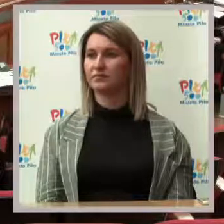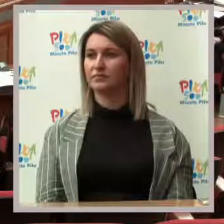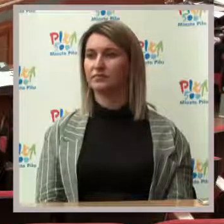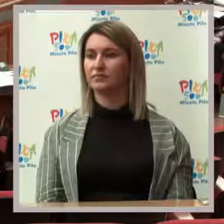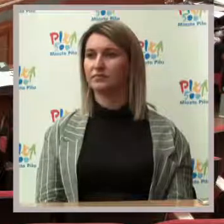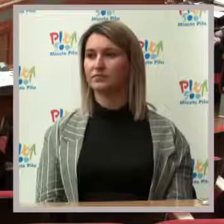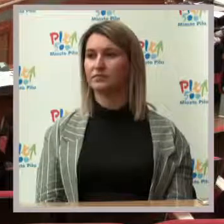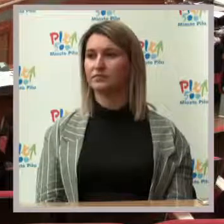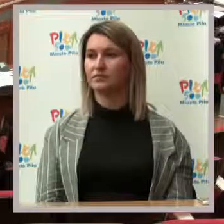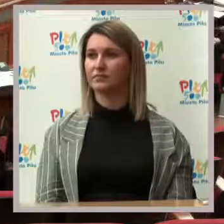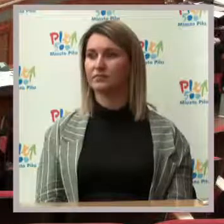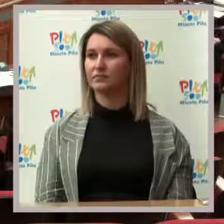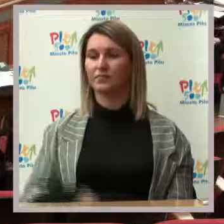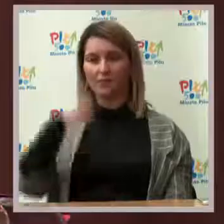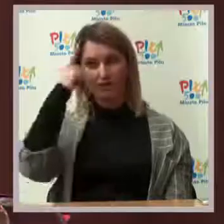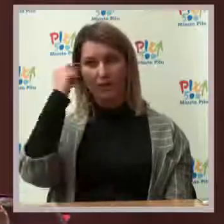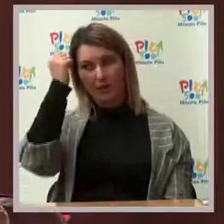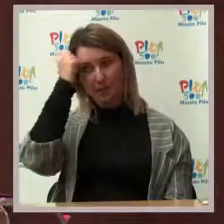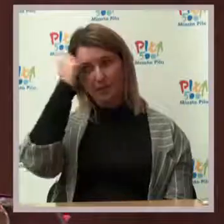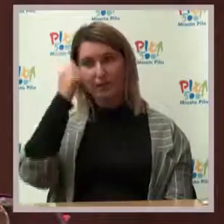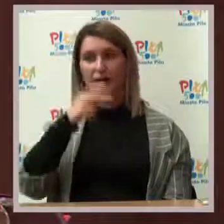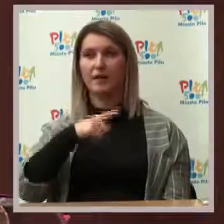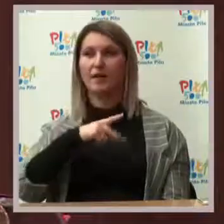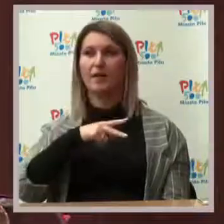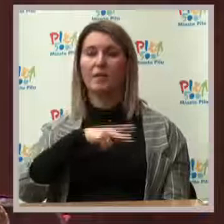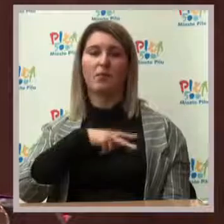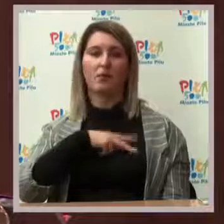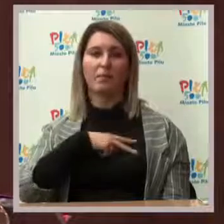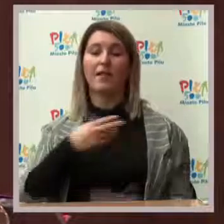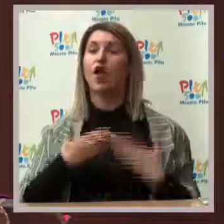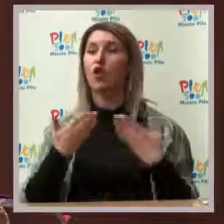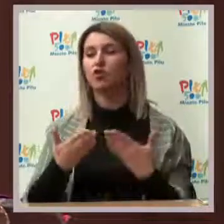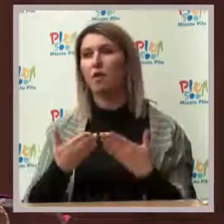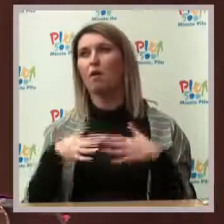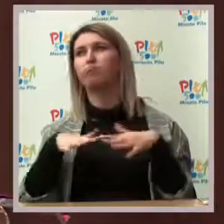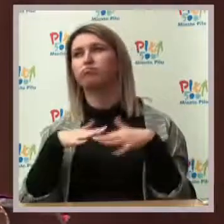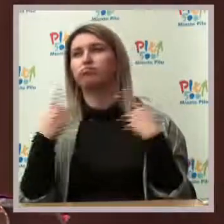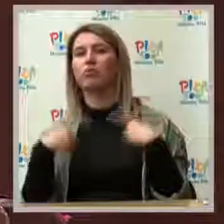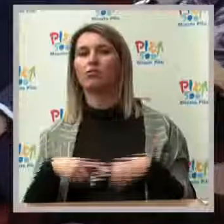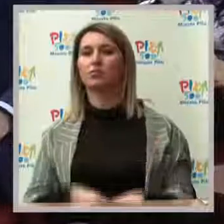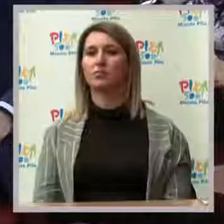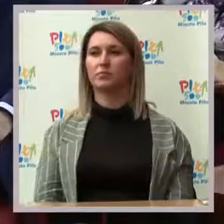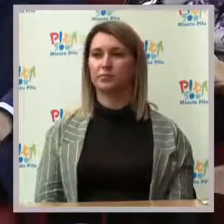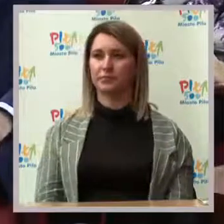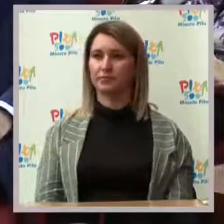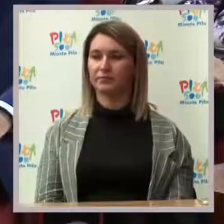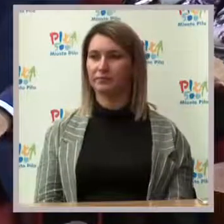piękną. Medal pamiątkowy otrzymało kilkadziesiąt osób. Dziękuję.